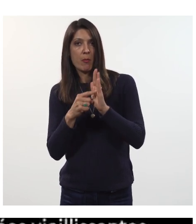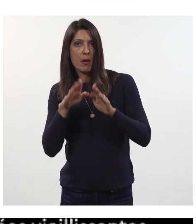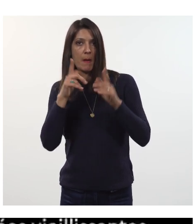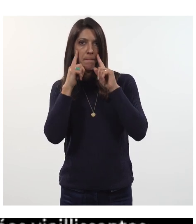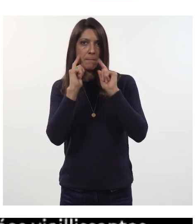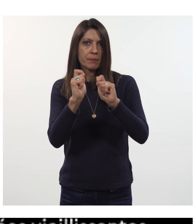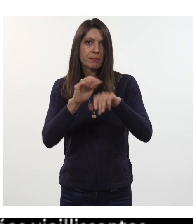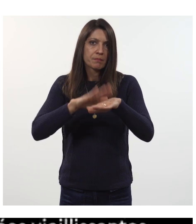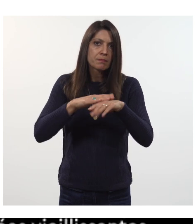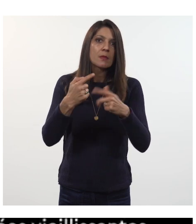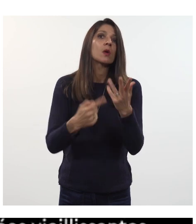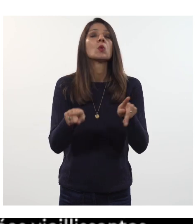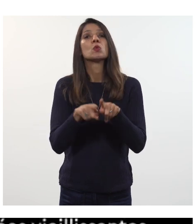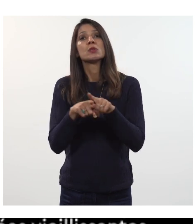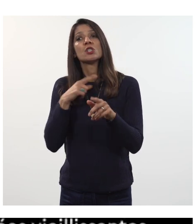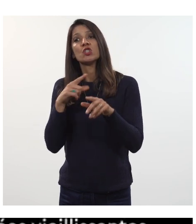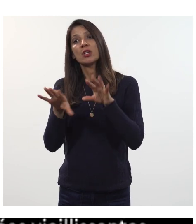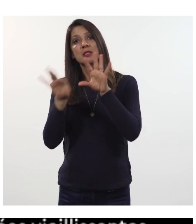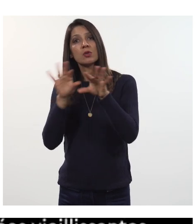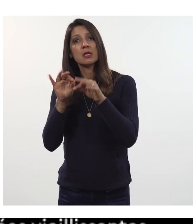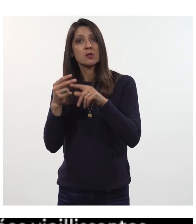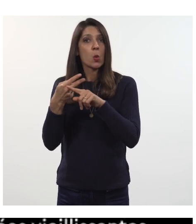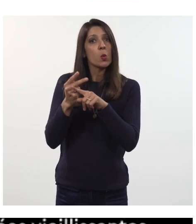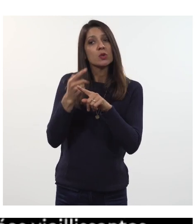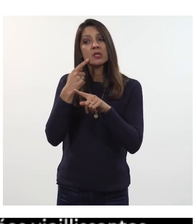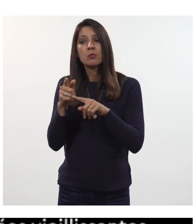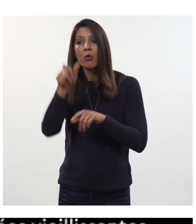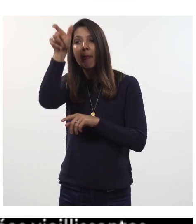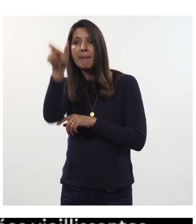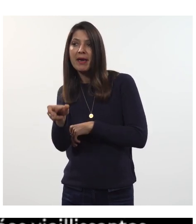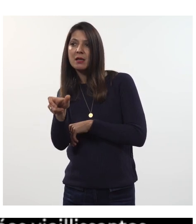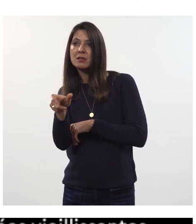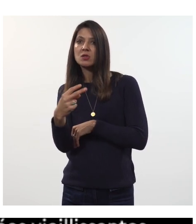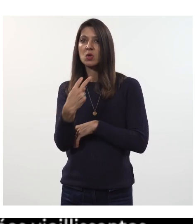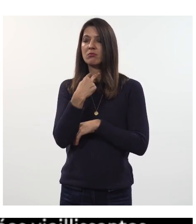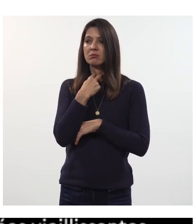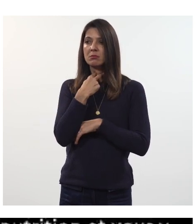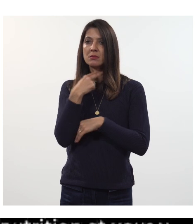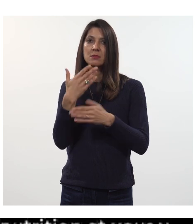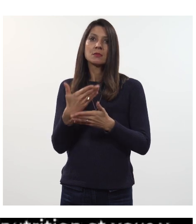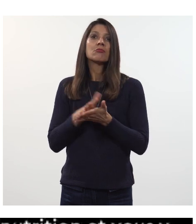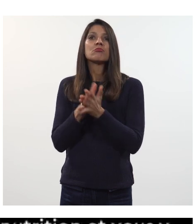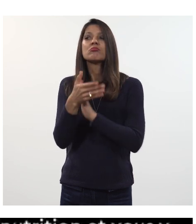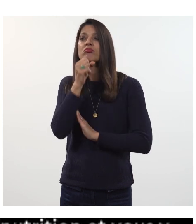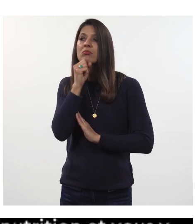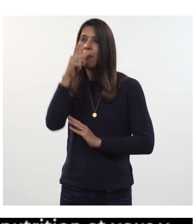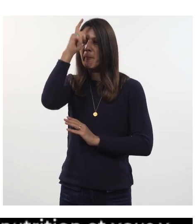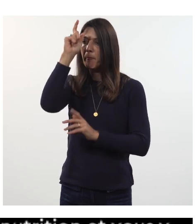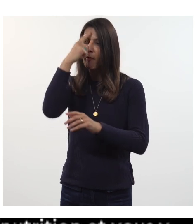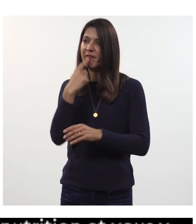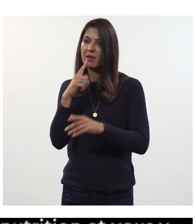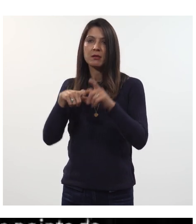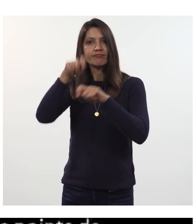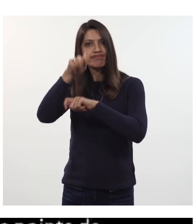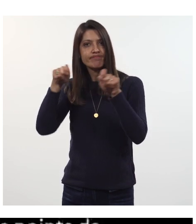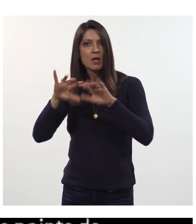lesquels s'appuyer et une sélection d'outils utiles pour évaluer le profil de vieillissement d'une personne en situation de handicap. À chaque